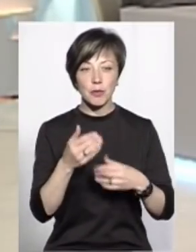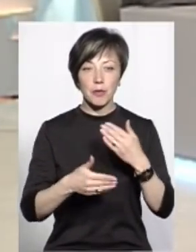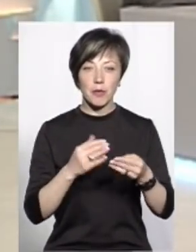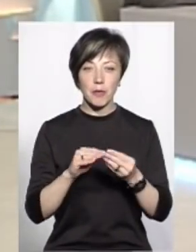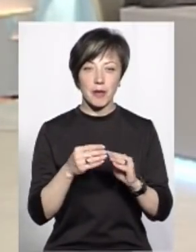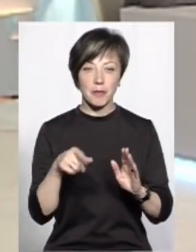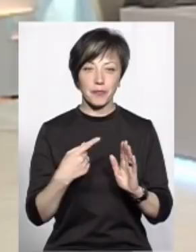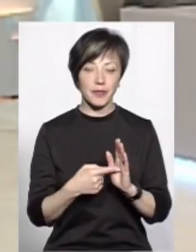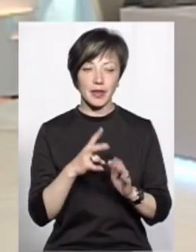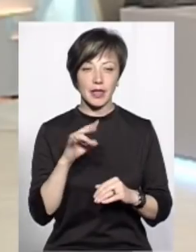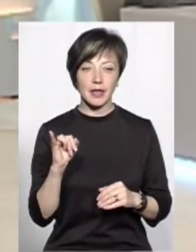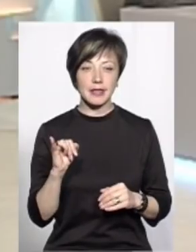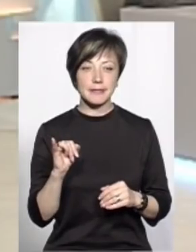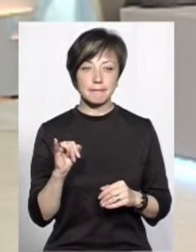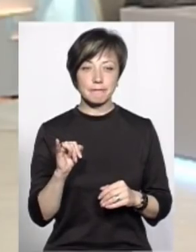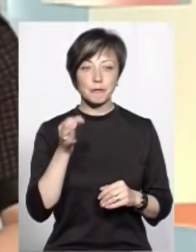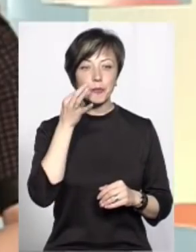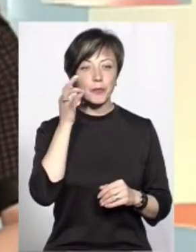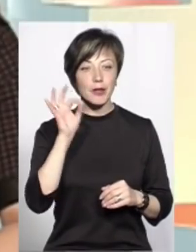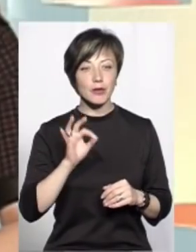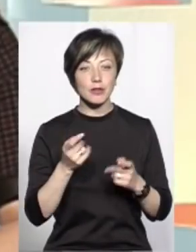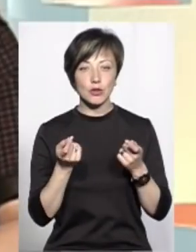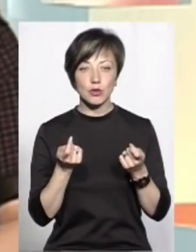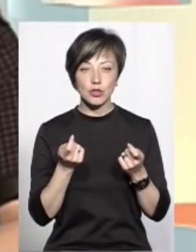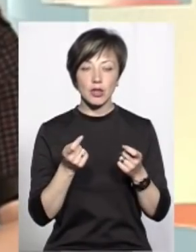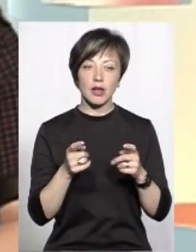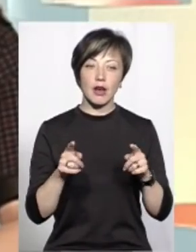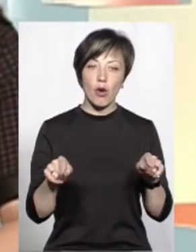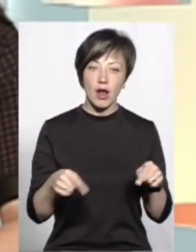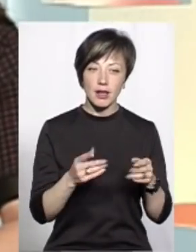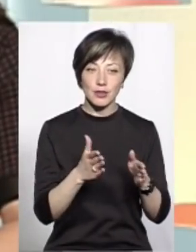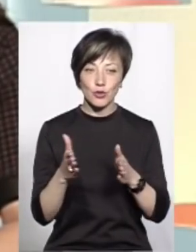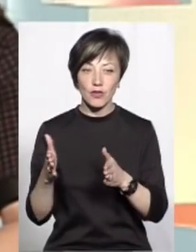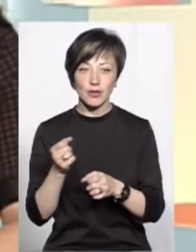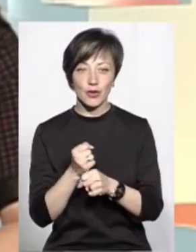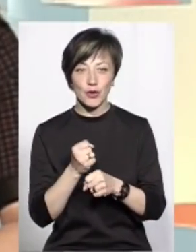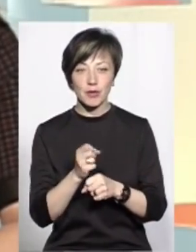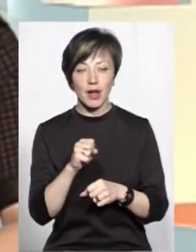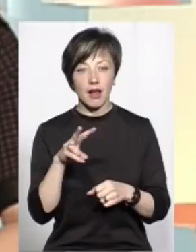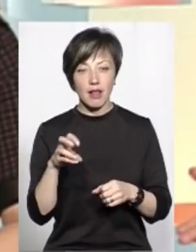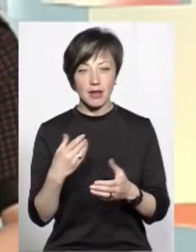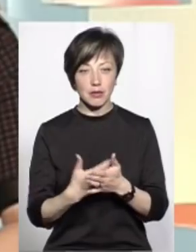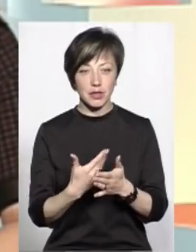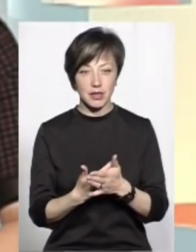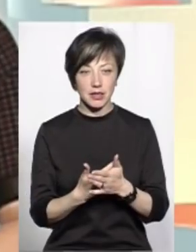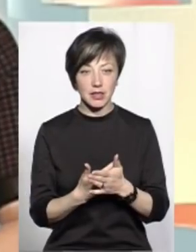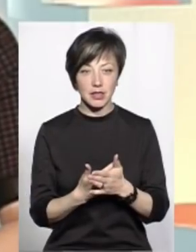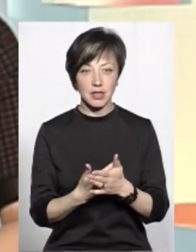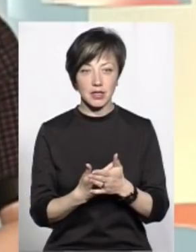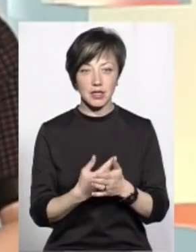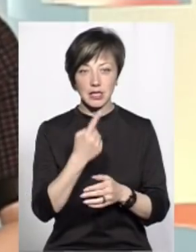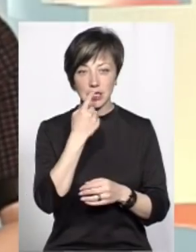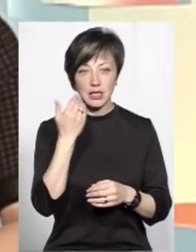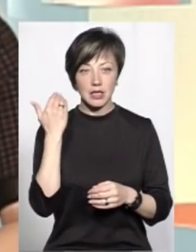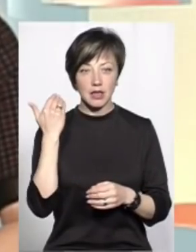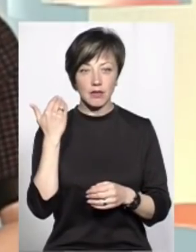проблеми? Ні, ну, з досвідом вже трошки якось організованіше це робиш. Але от, наприклад, навіть оце, що ввели недавно,